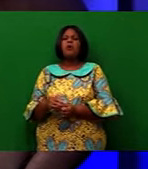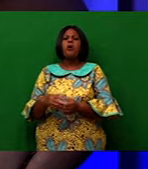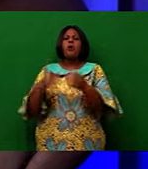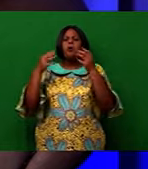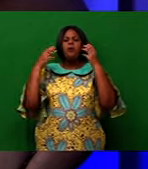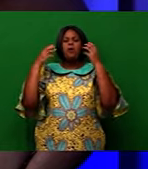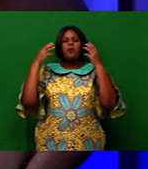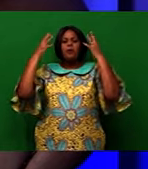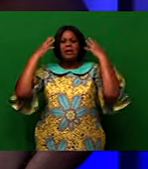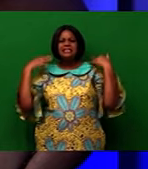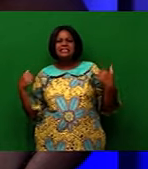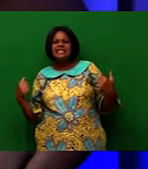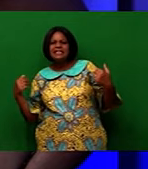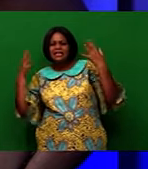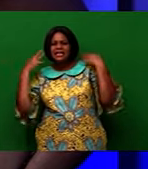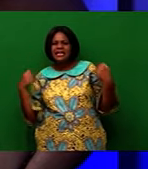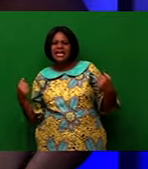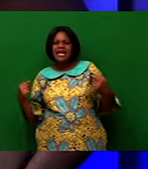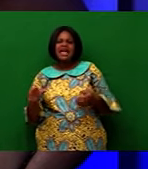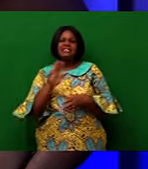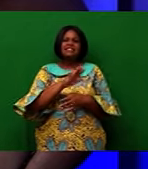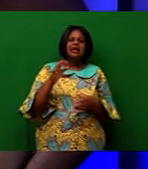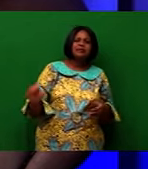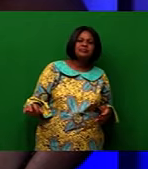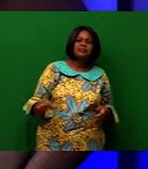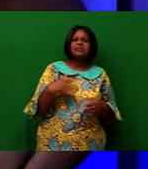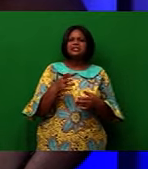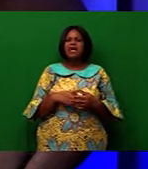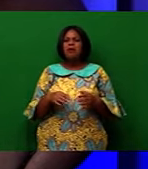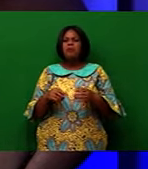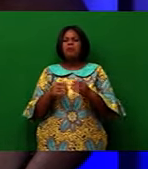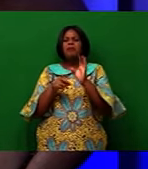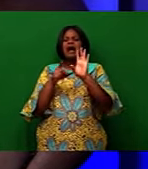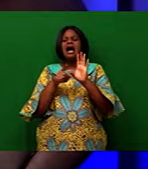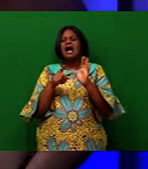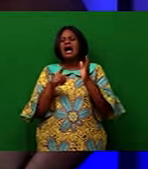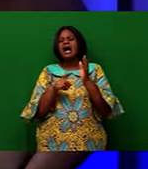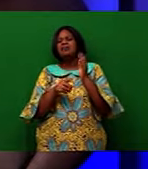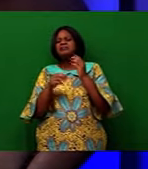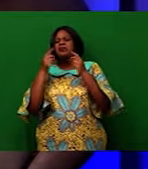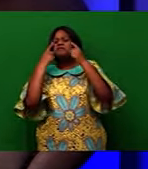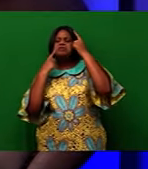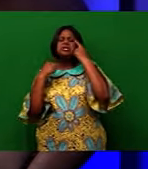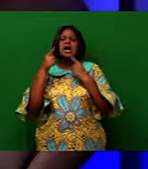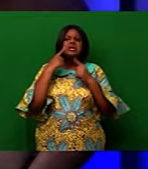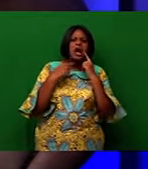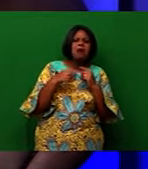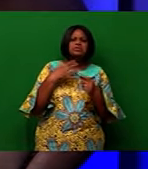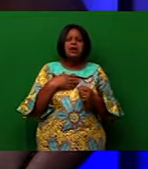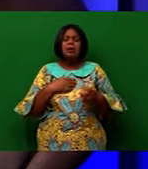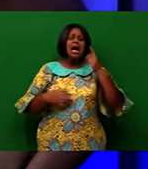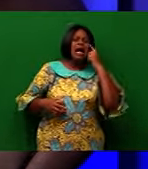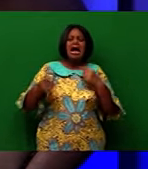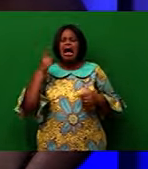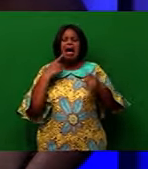Zviri kudhonzanisa ukama nekuti munoona wauya achichema awira panza mwana waJoseph uyu. Wauya achichema uyu mwana waJohn uyu.